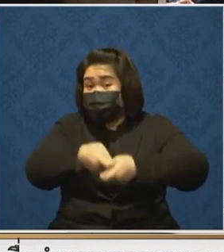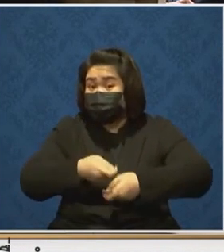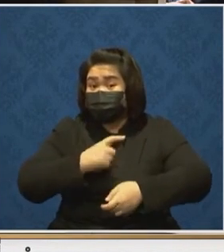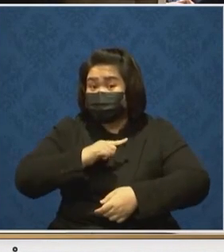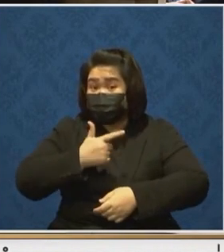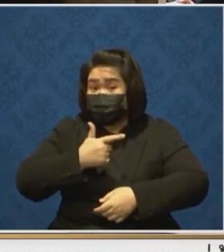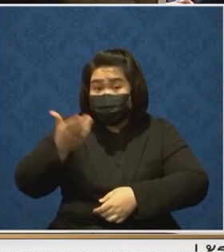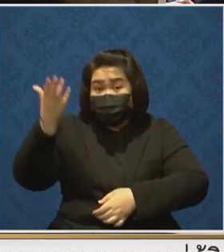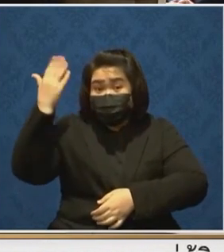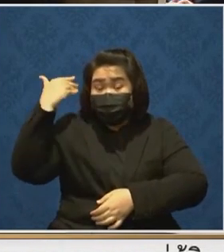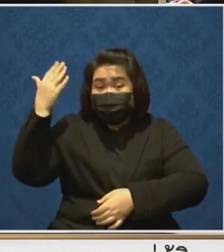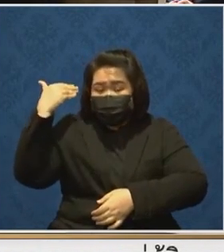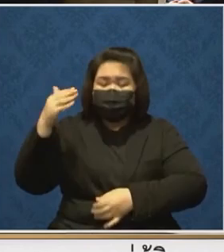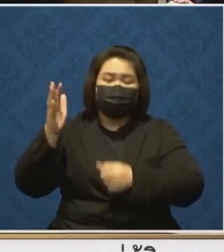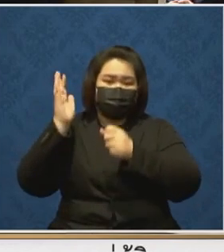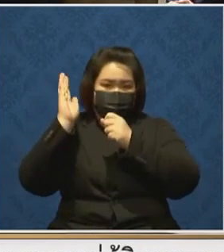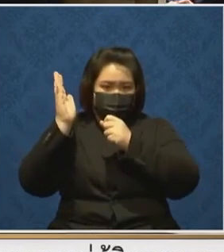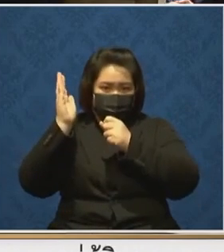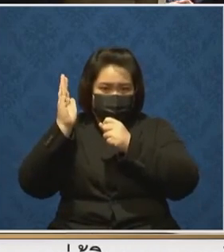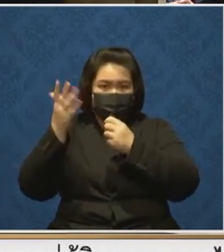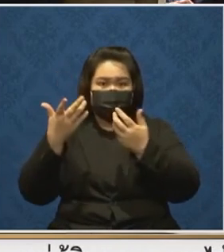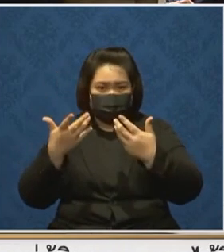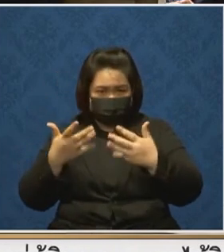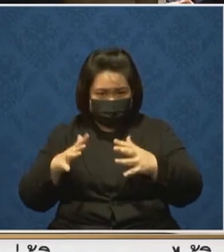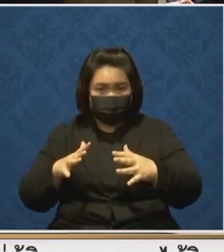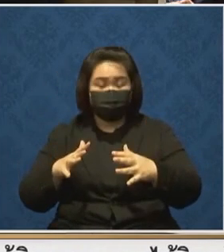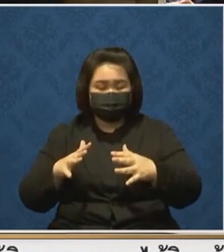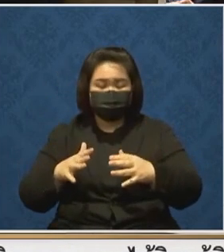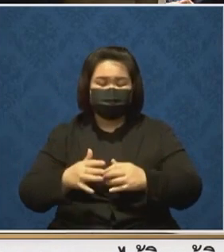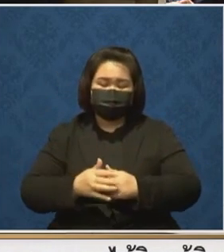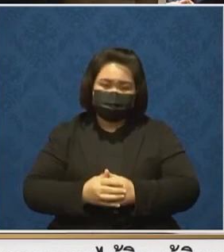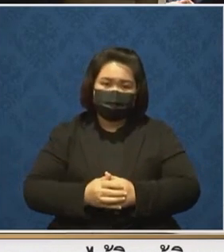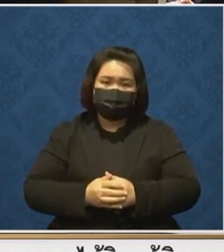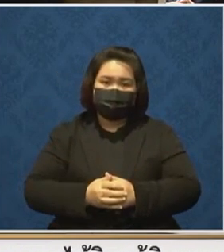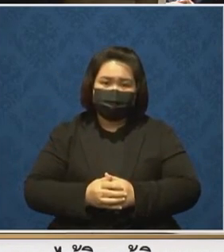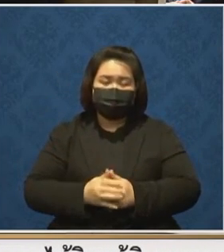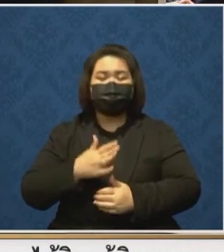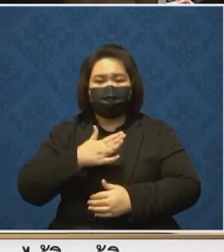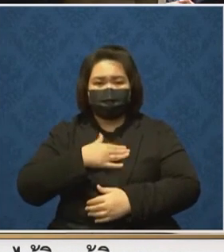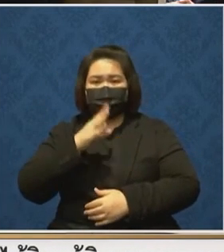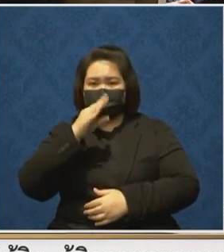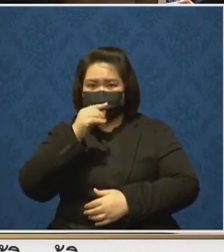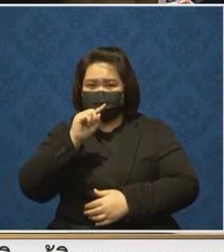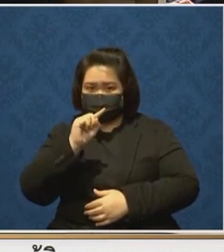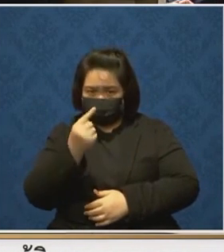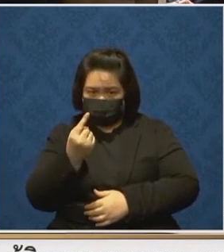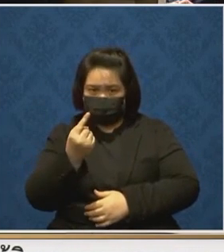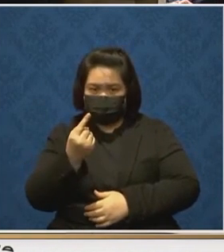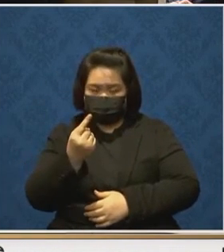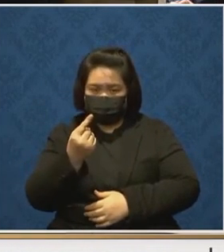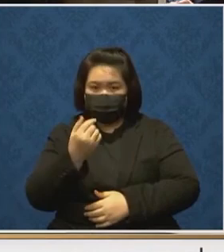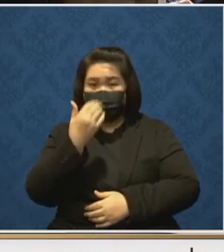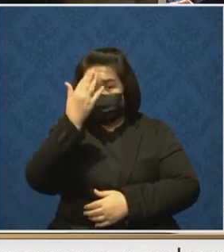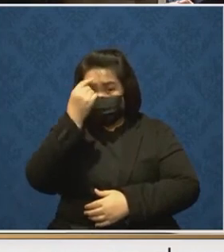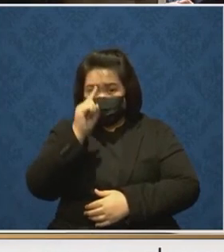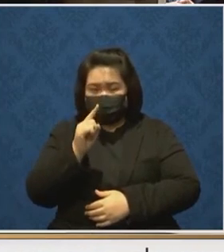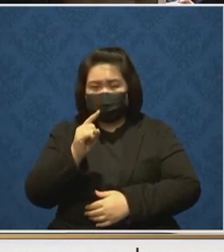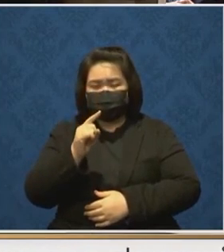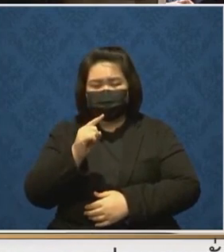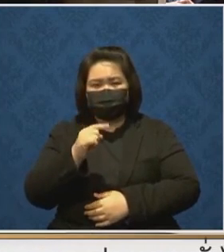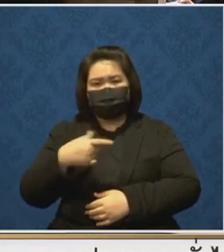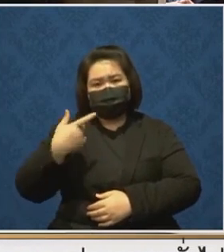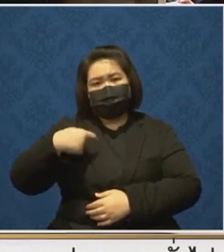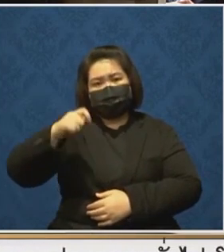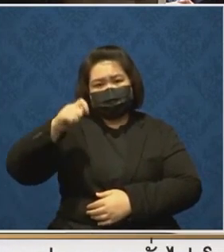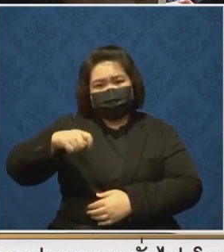ูกนำมาพิปรายในสภาพุทธนรัดรแห่นี้ไปแล้วแต่จำเป็นตองนำมาพิปรายอกครั้งเพระคัดียัไมถึงที่